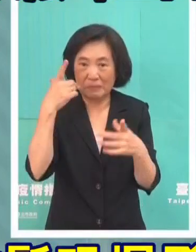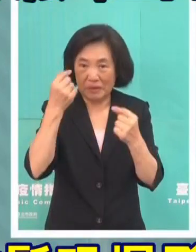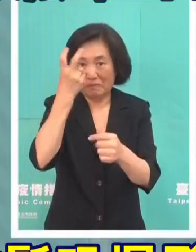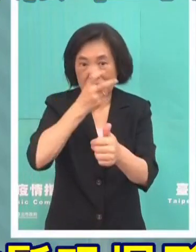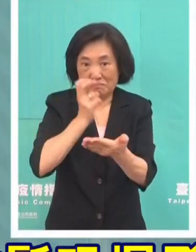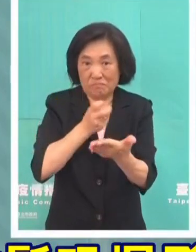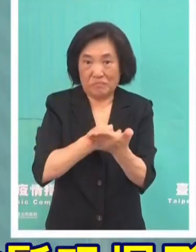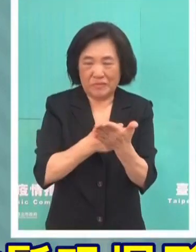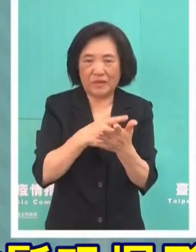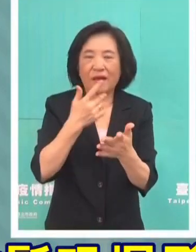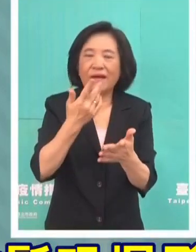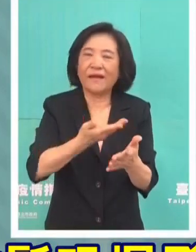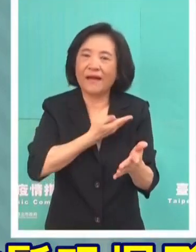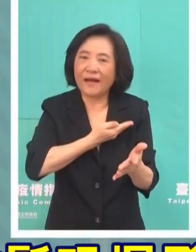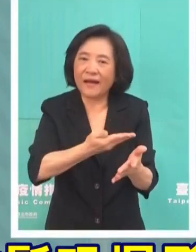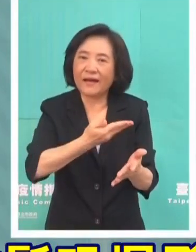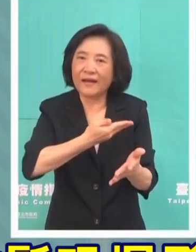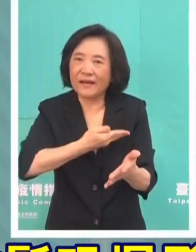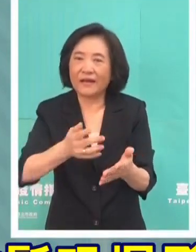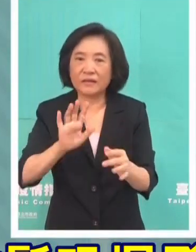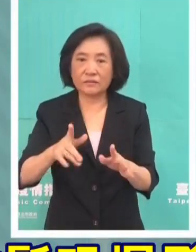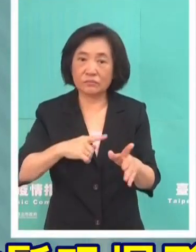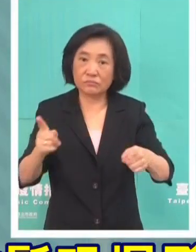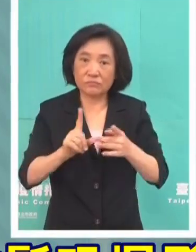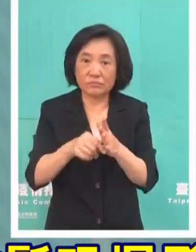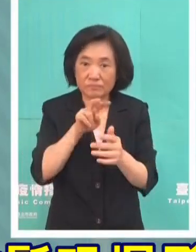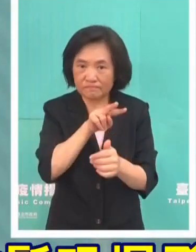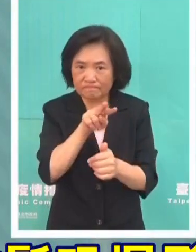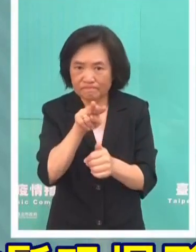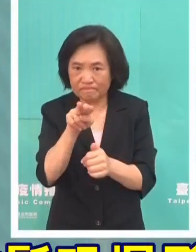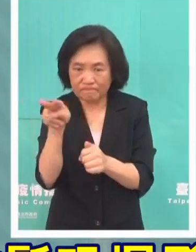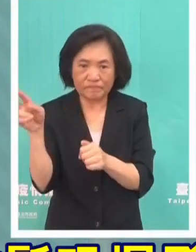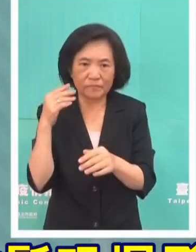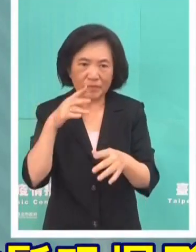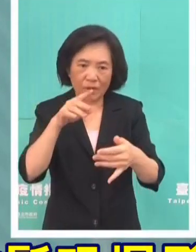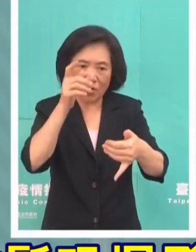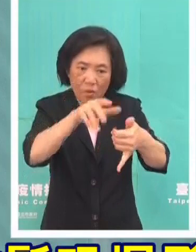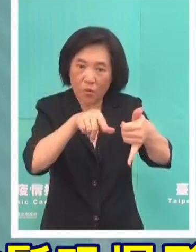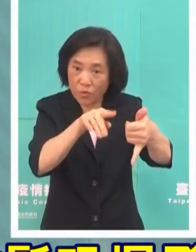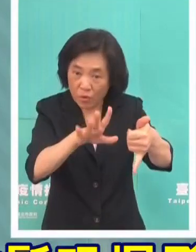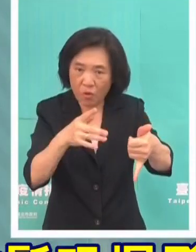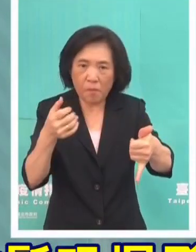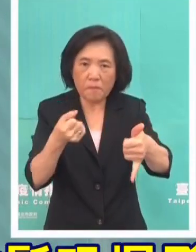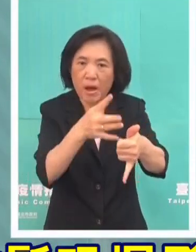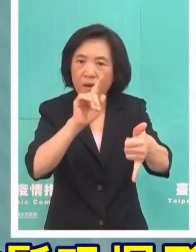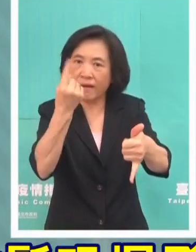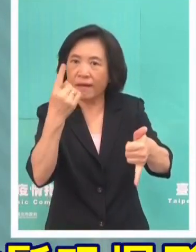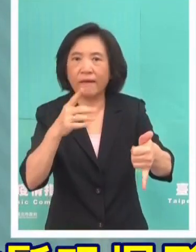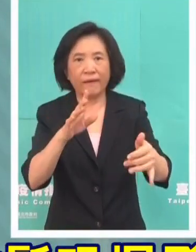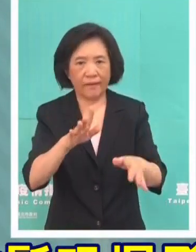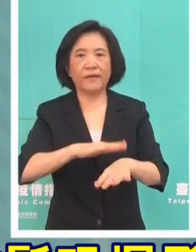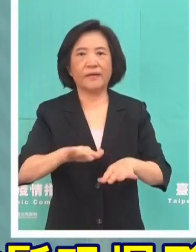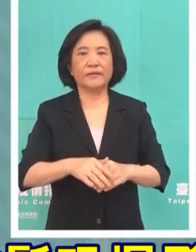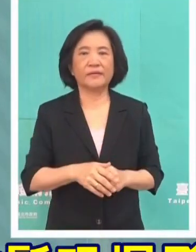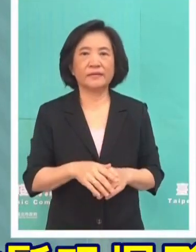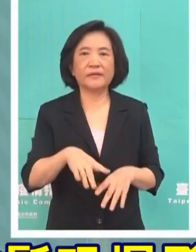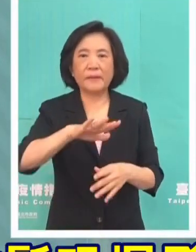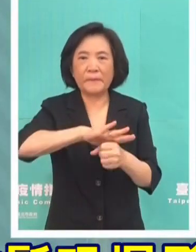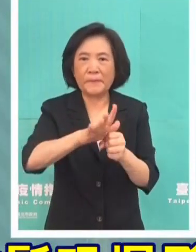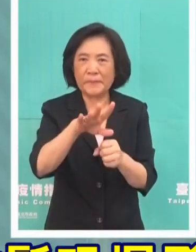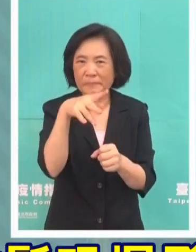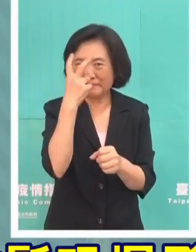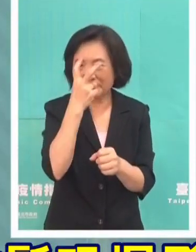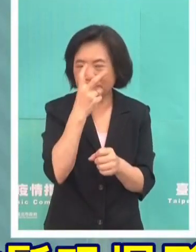控哦，有几个确诊案例嘛，他的医疗状况，他是在哪地方感染，那同时你知道如果这个疫情还可以控